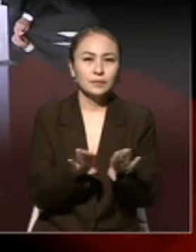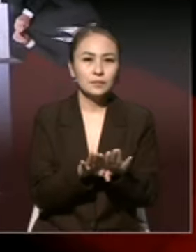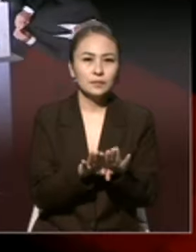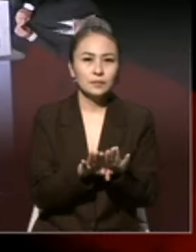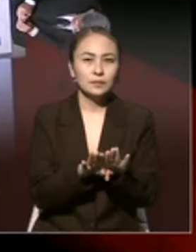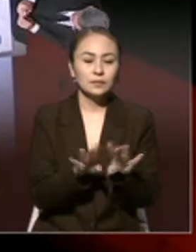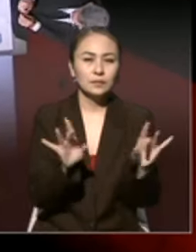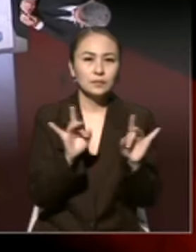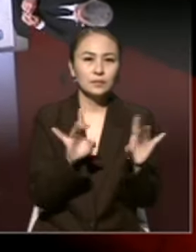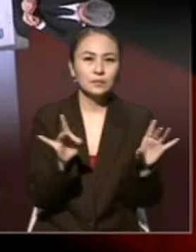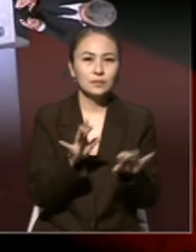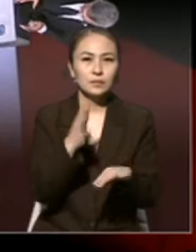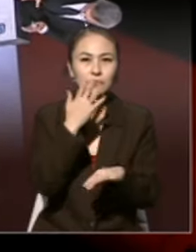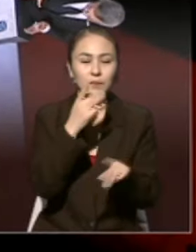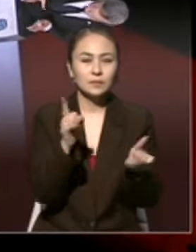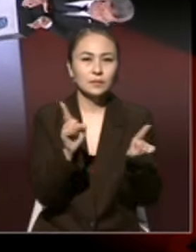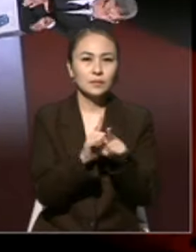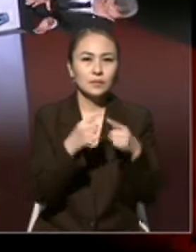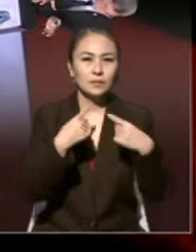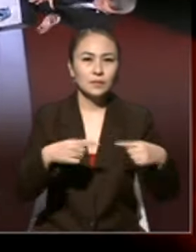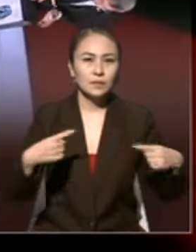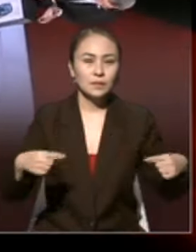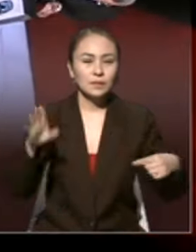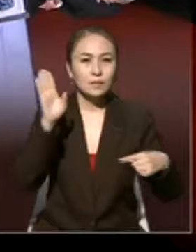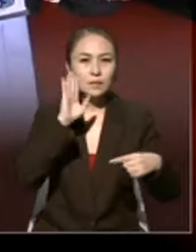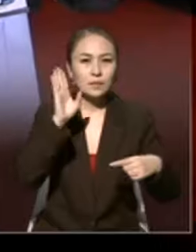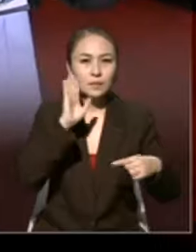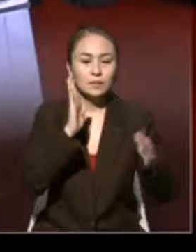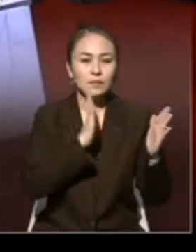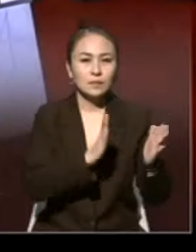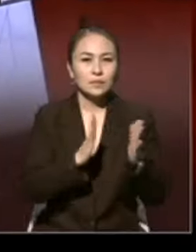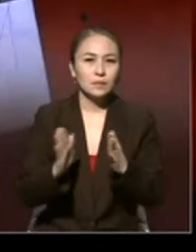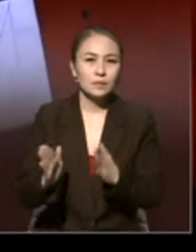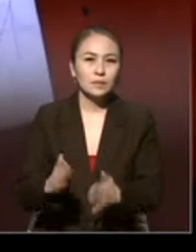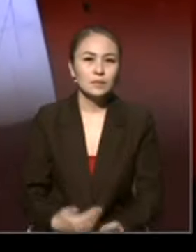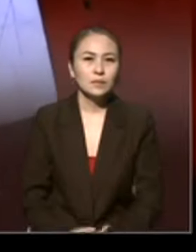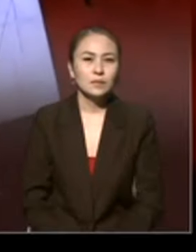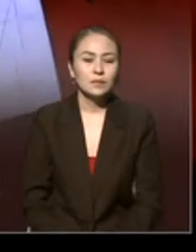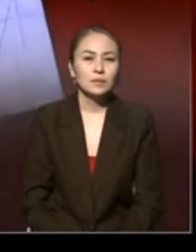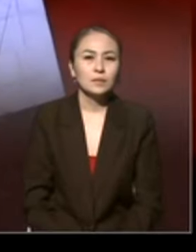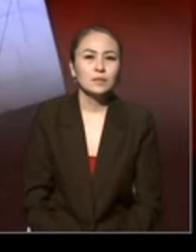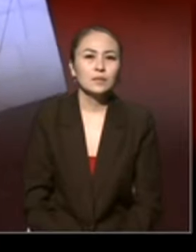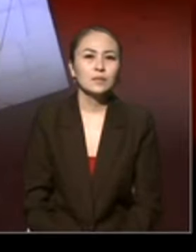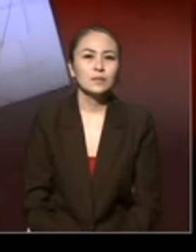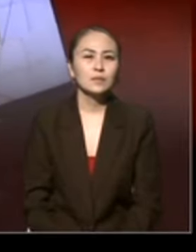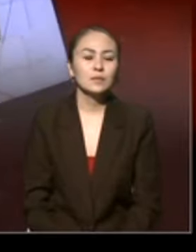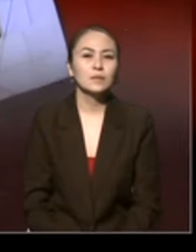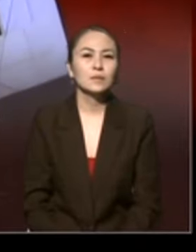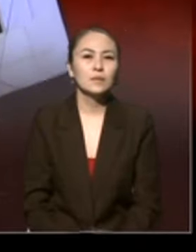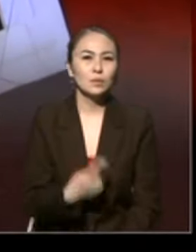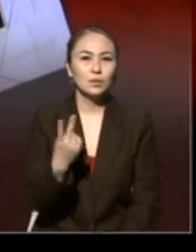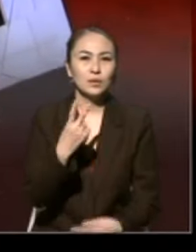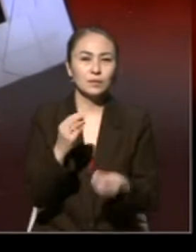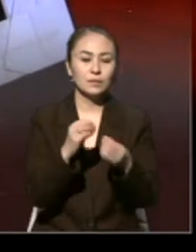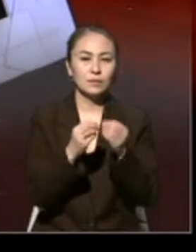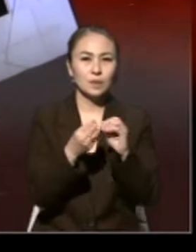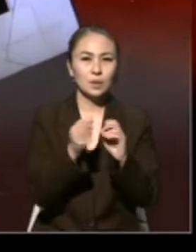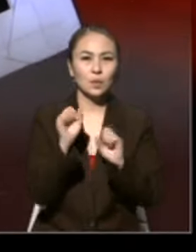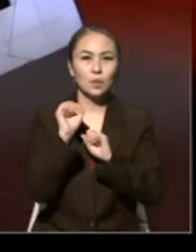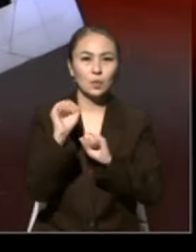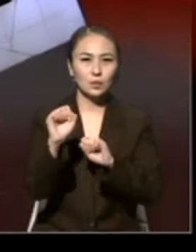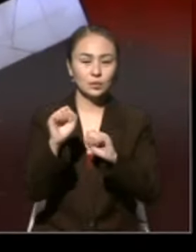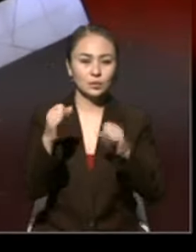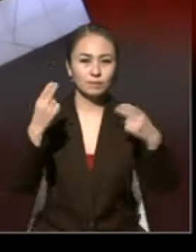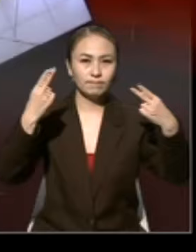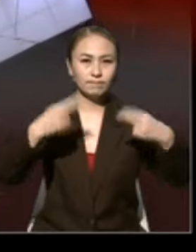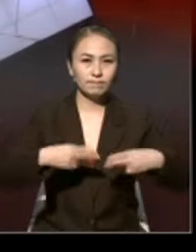жаңағы айтып жатсыз ғой, шетелдердегі басқа тәжірибе жайында. Өзен суларын реттеуде. Бұл екінші мәселе, бұл қорғаныс